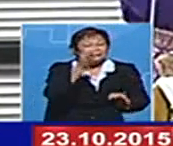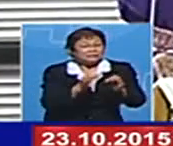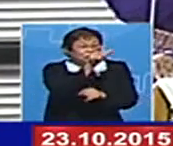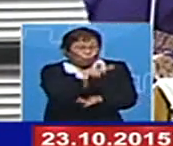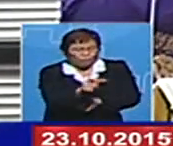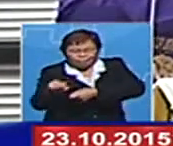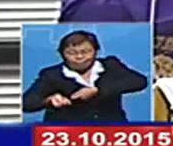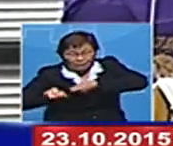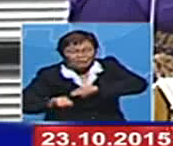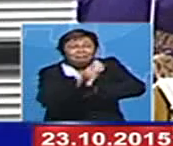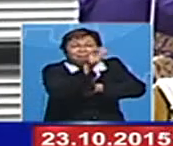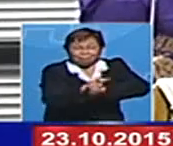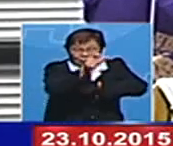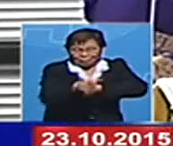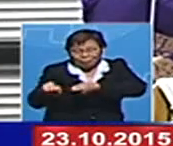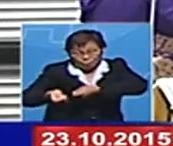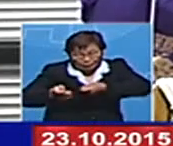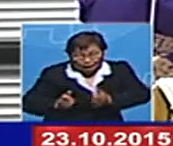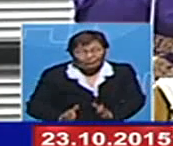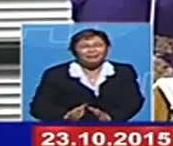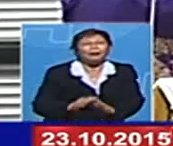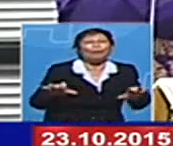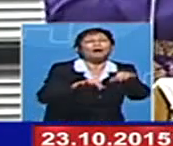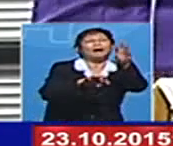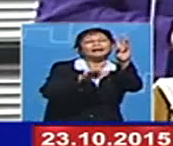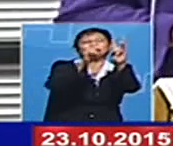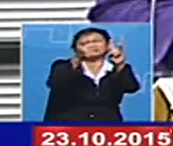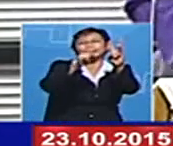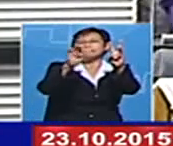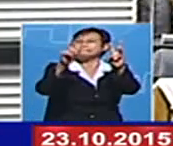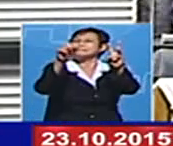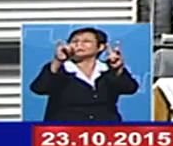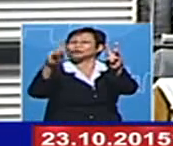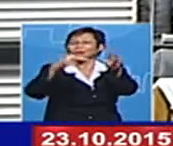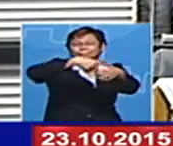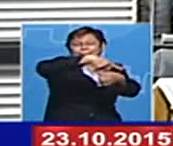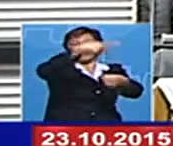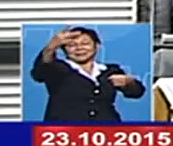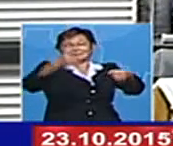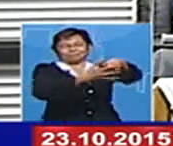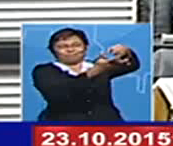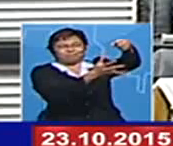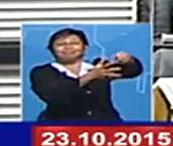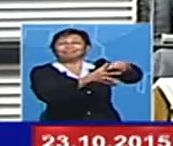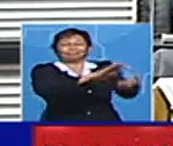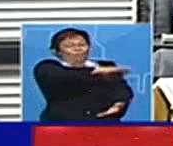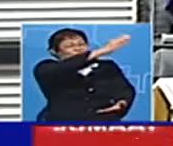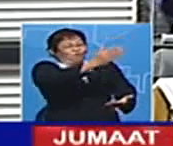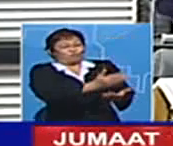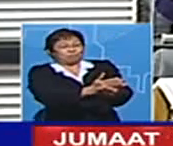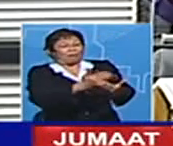seorang petani itu menghasilkan 6 Tan matrik padi yang menepati kualiti